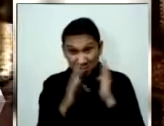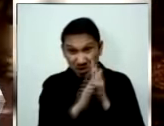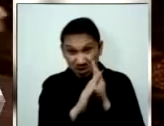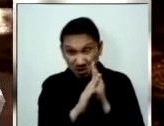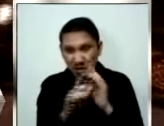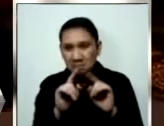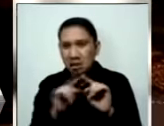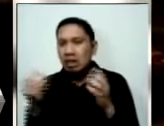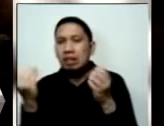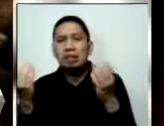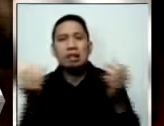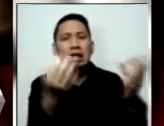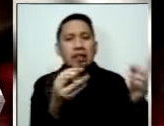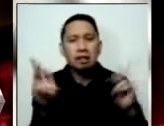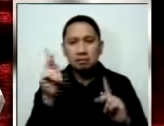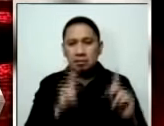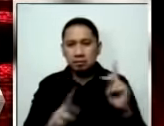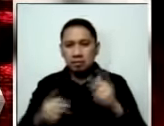kakumpetensya.